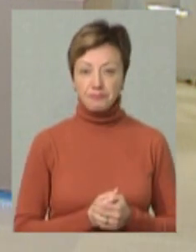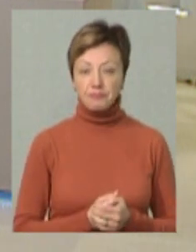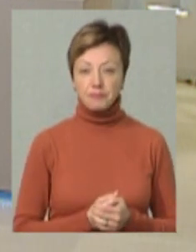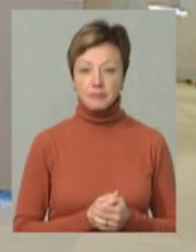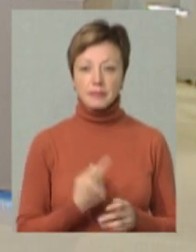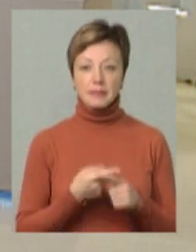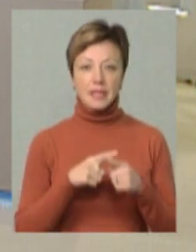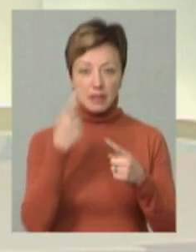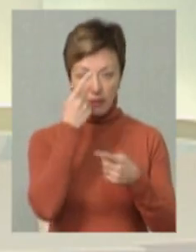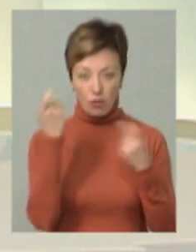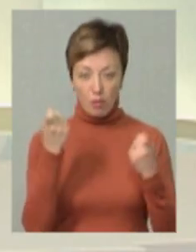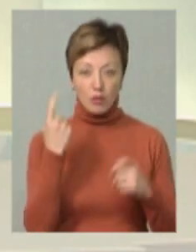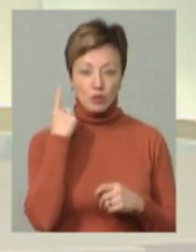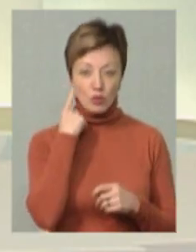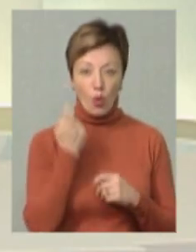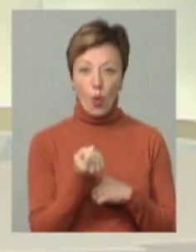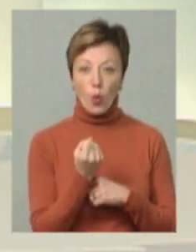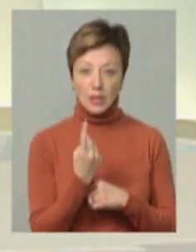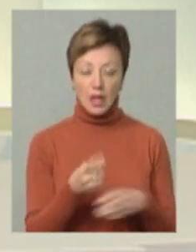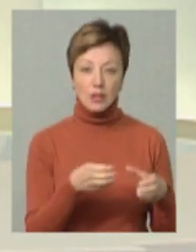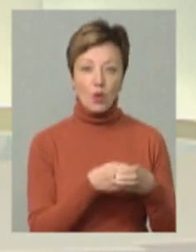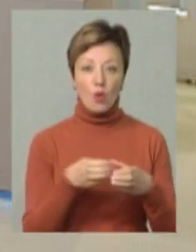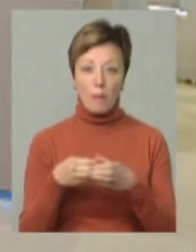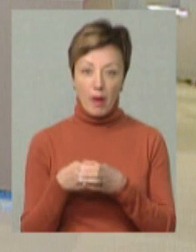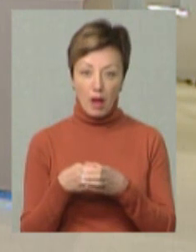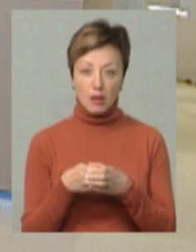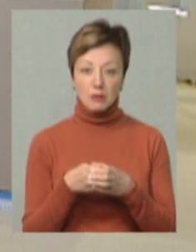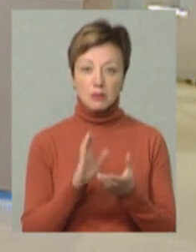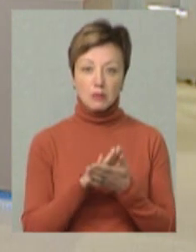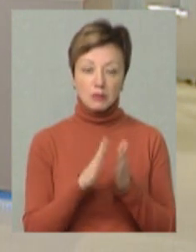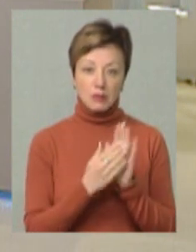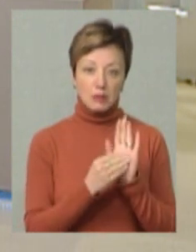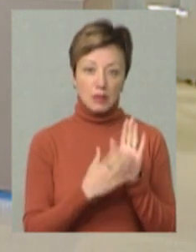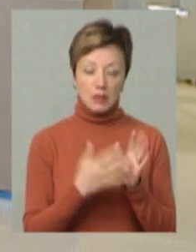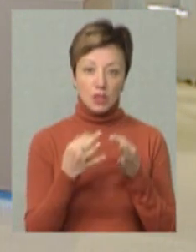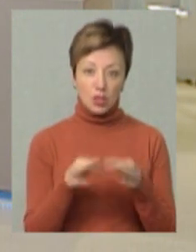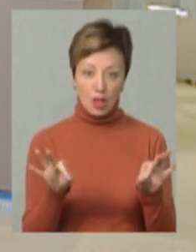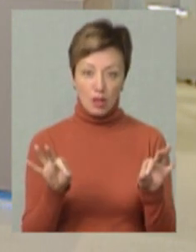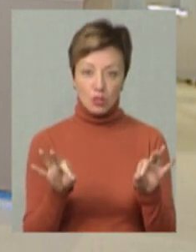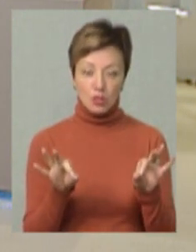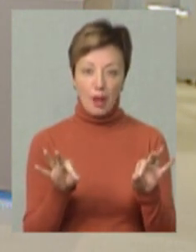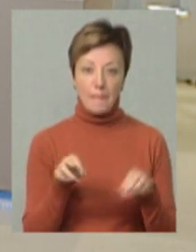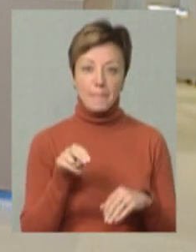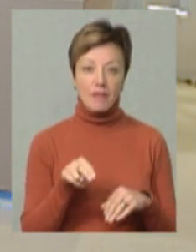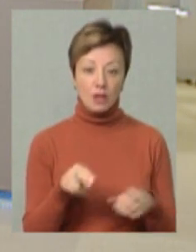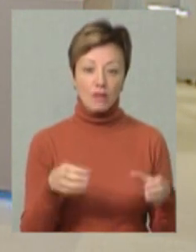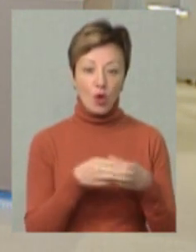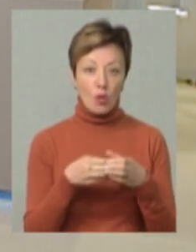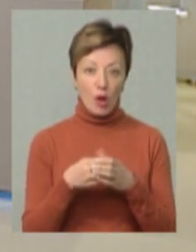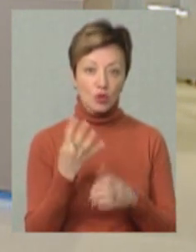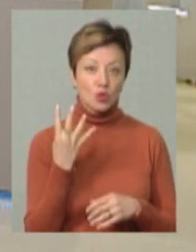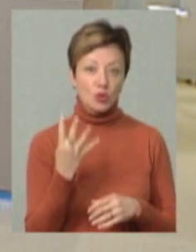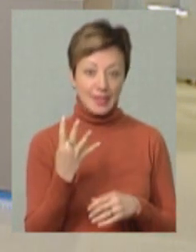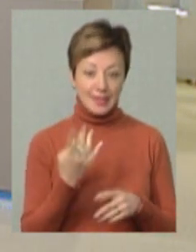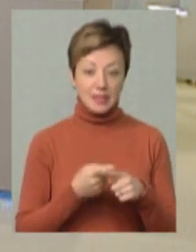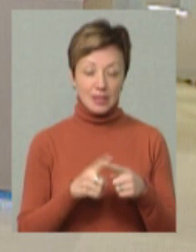цієї інформації, що почули, 11 громад набули статусу незалежних православних громад, і 4 над